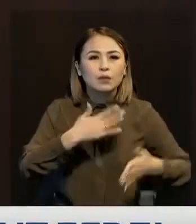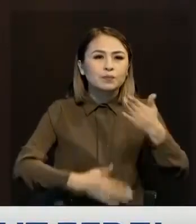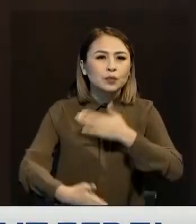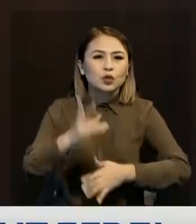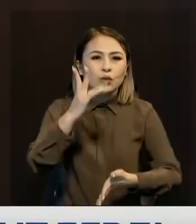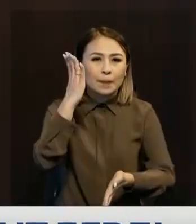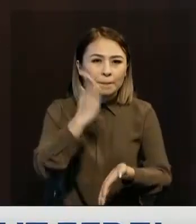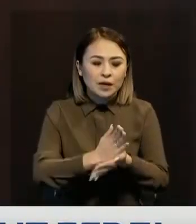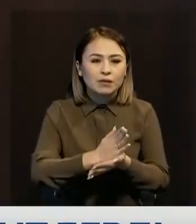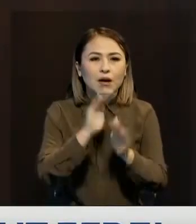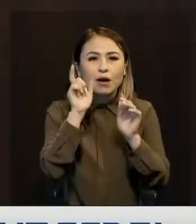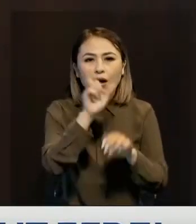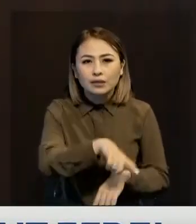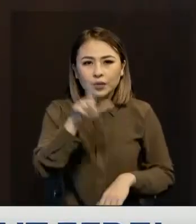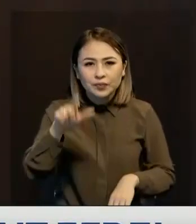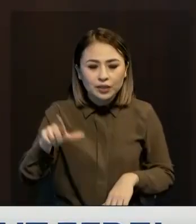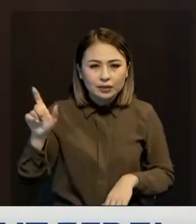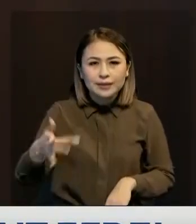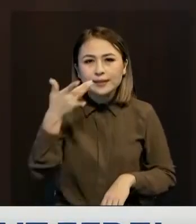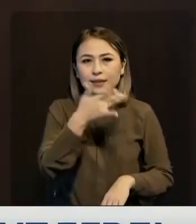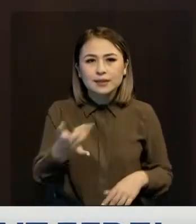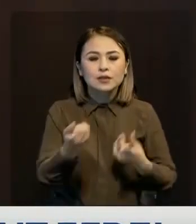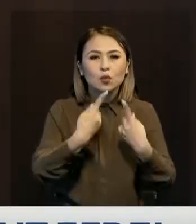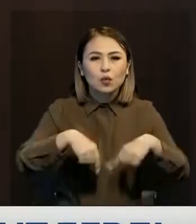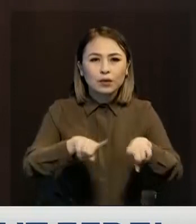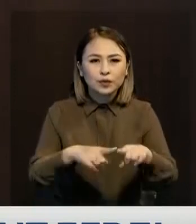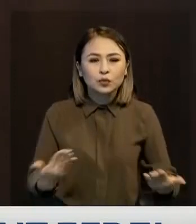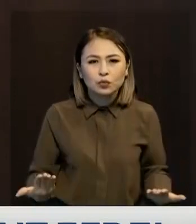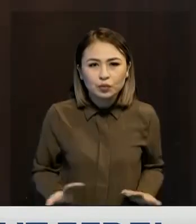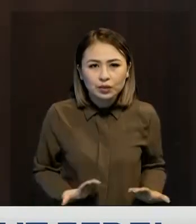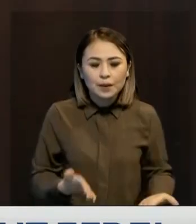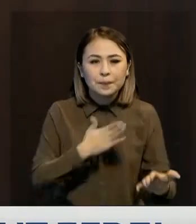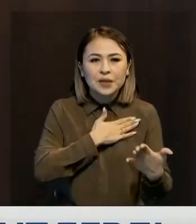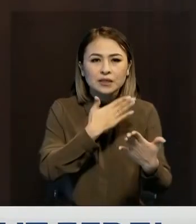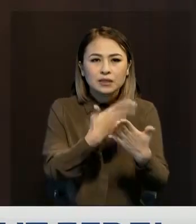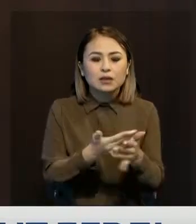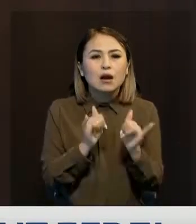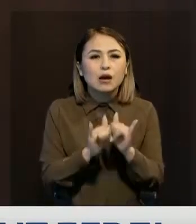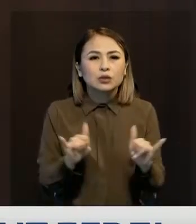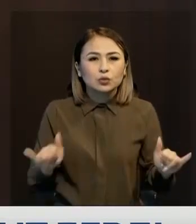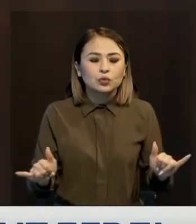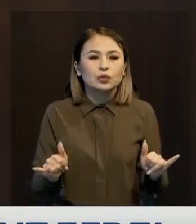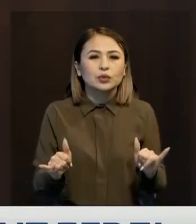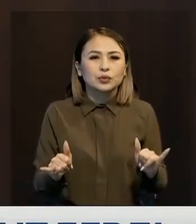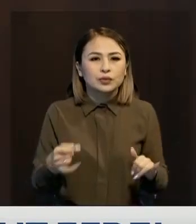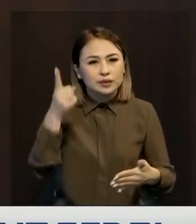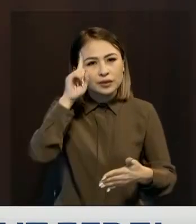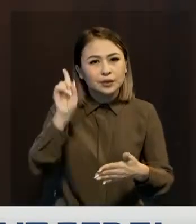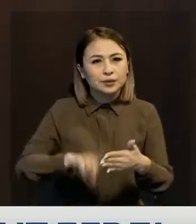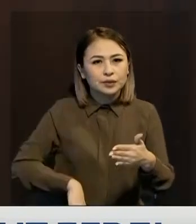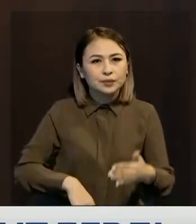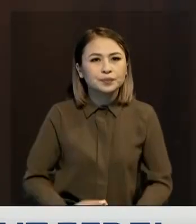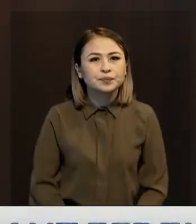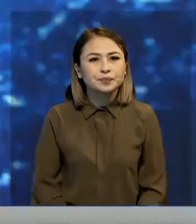бар адамдардың саяси және қоғамдық өмірдегі белсенділігін арттыруға ықпал етеді деп сенеміз.